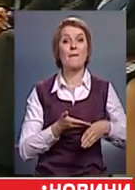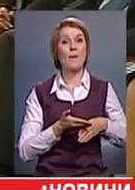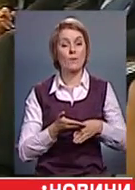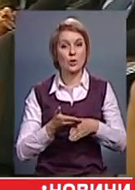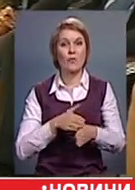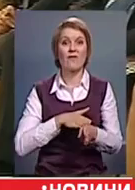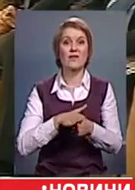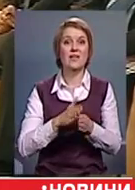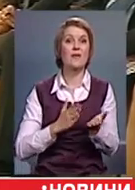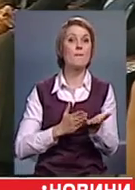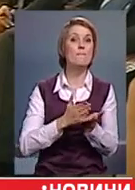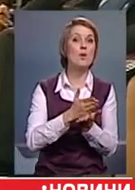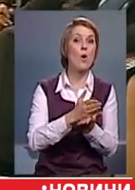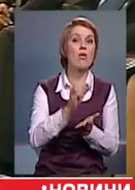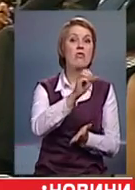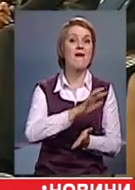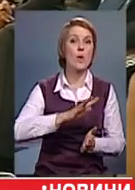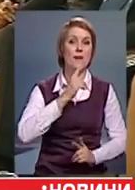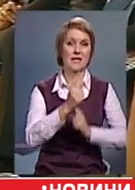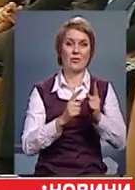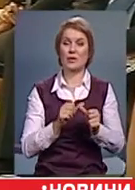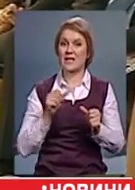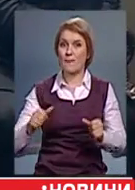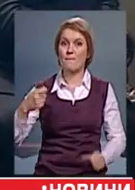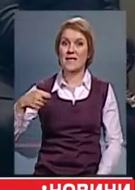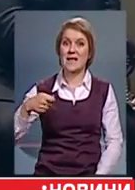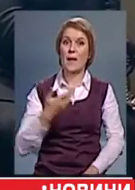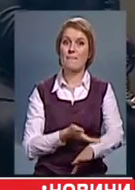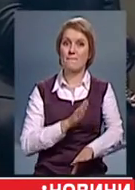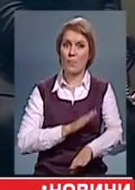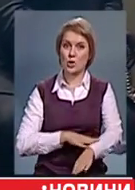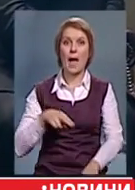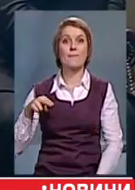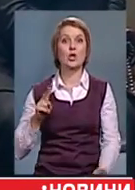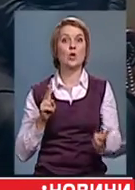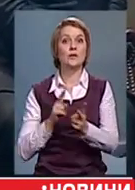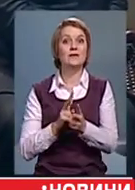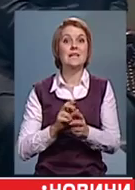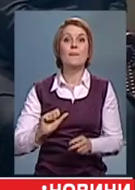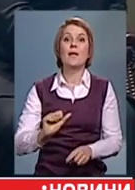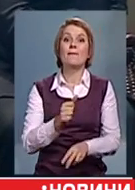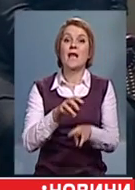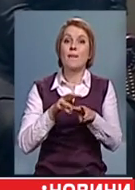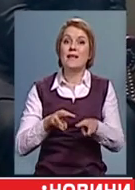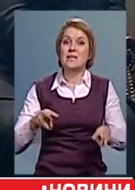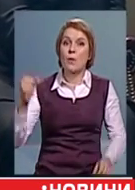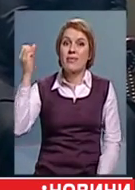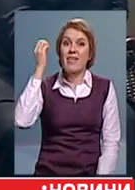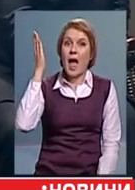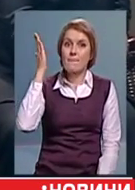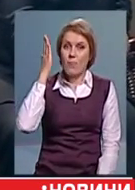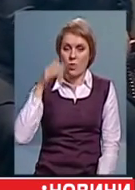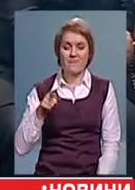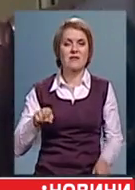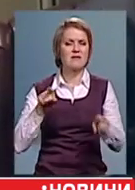втіленні проєвропейських реформ. Крім президента Польщі, Порошенко зустрівся з прем'єр-міністром Японії Сіндзо Абе, який також